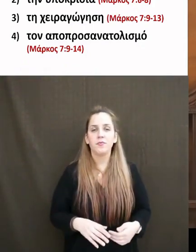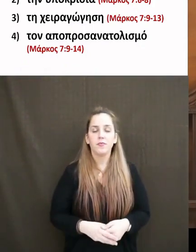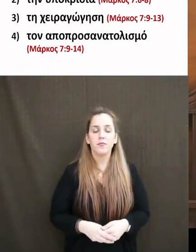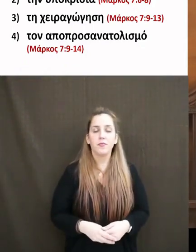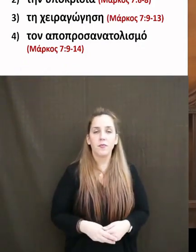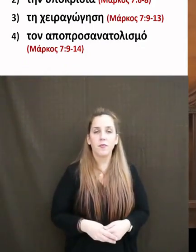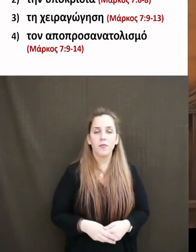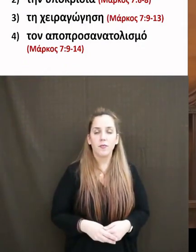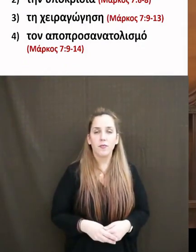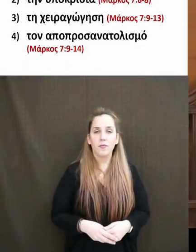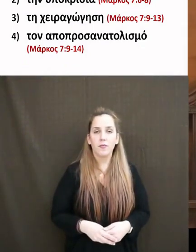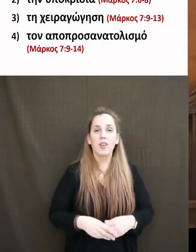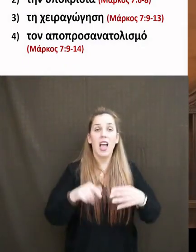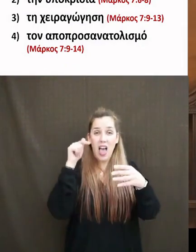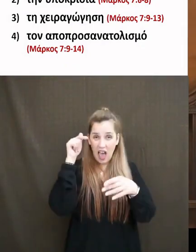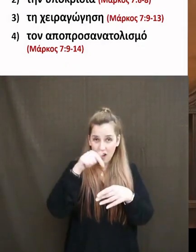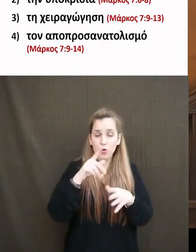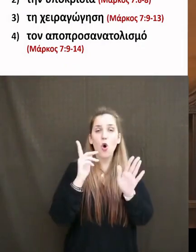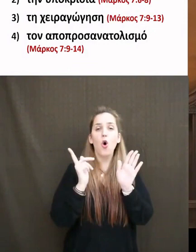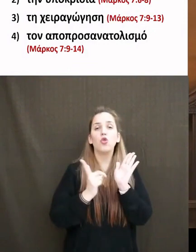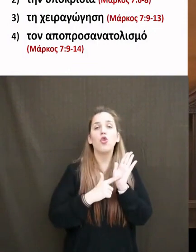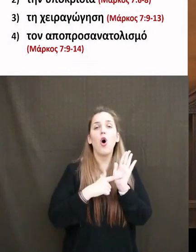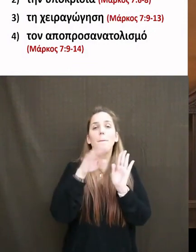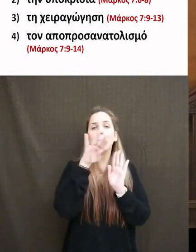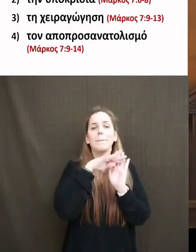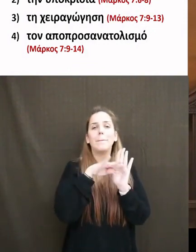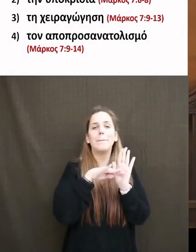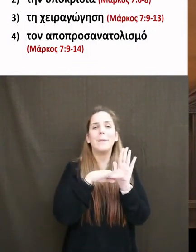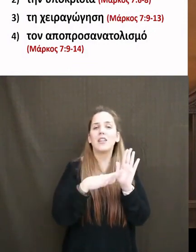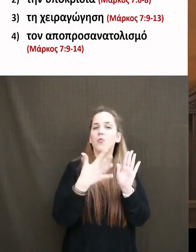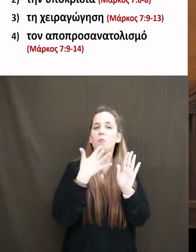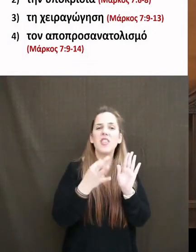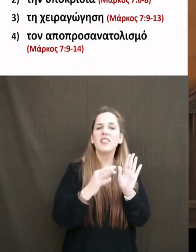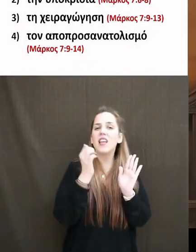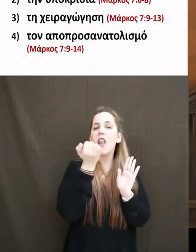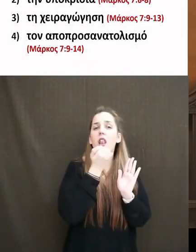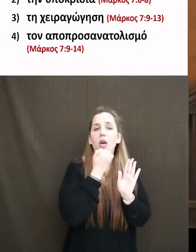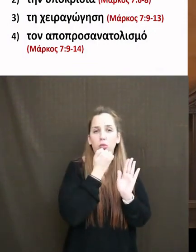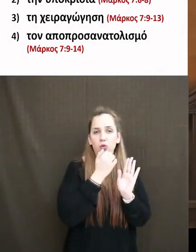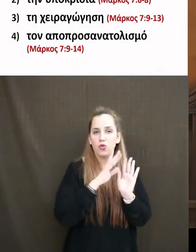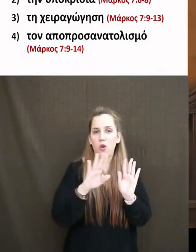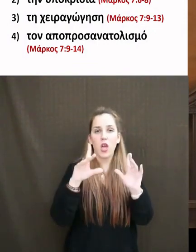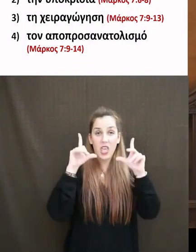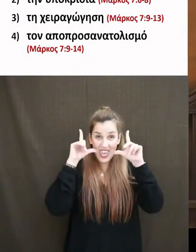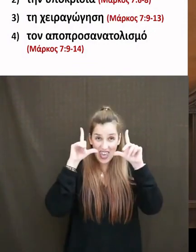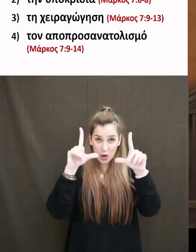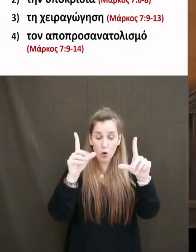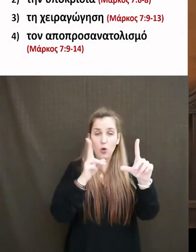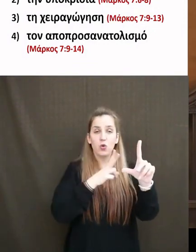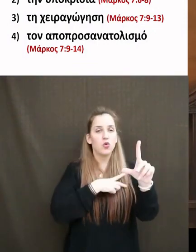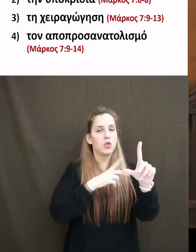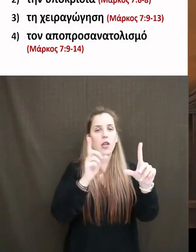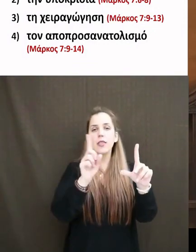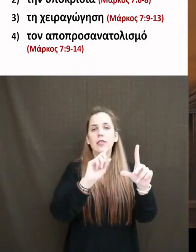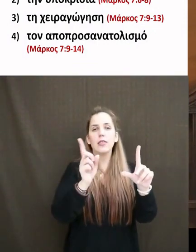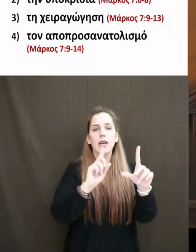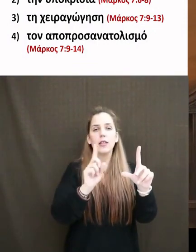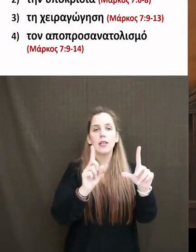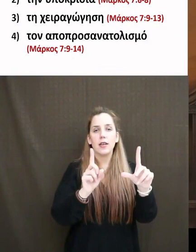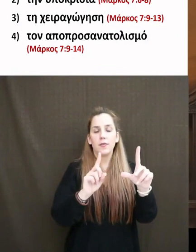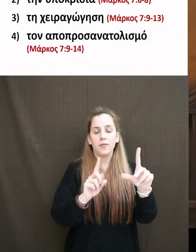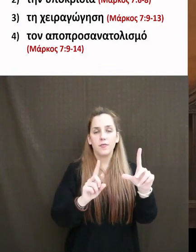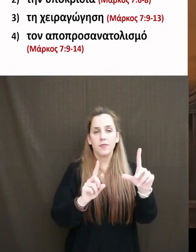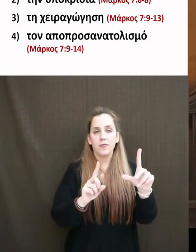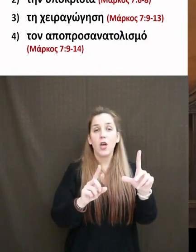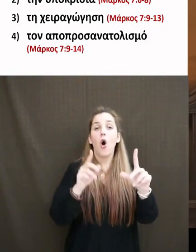δεις λάθος το πώς ο Θεός λέει ότι είμαι καθαρός.